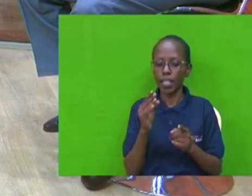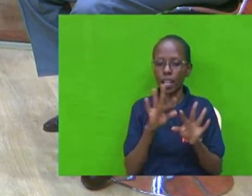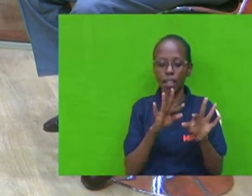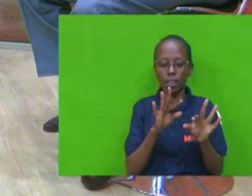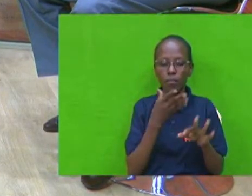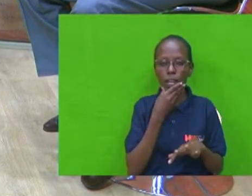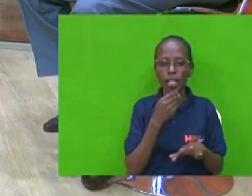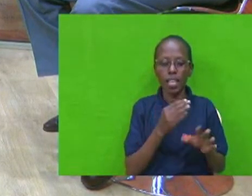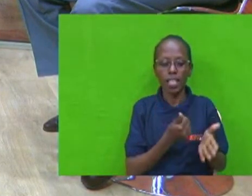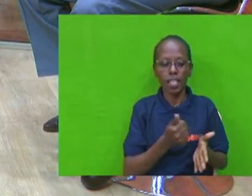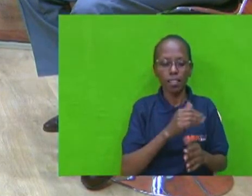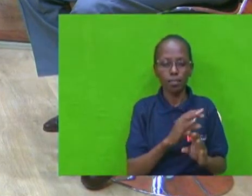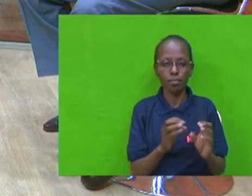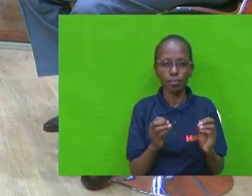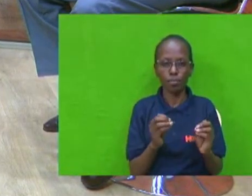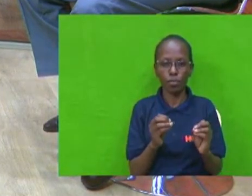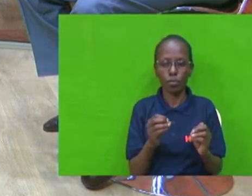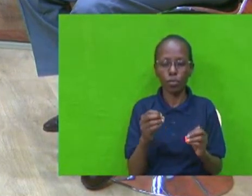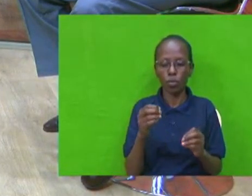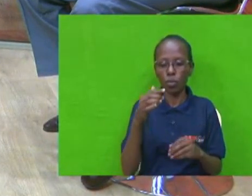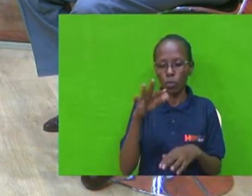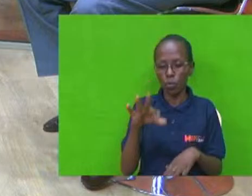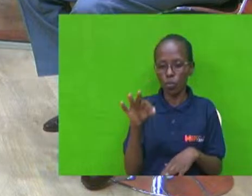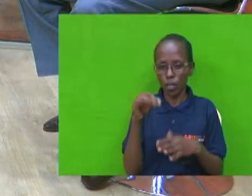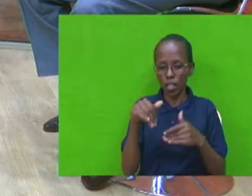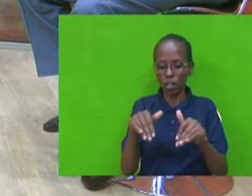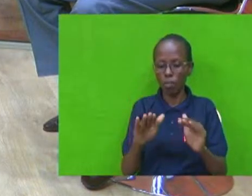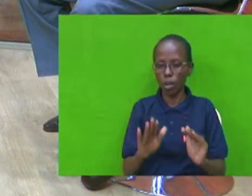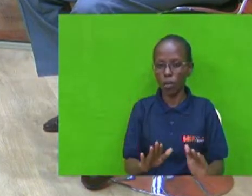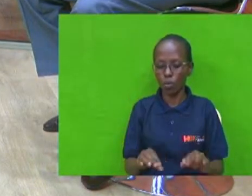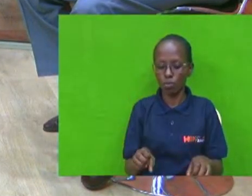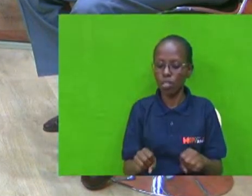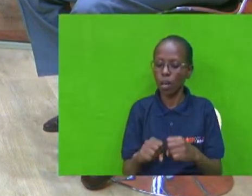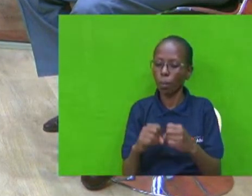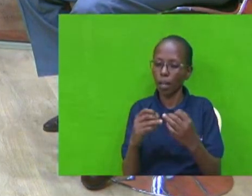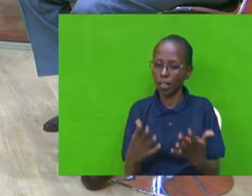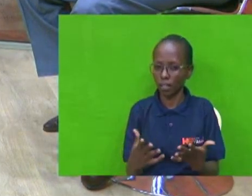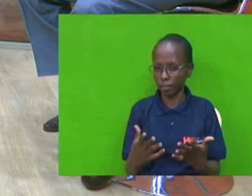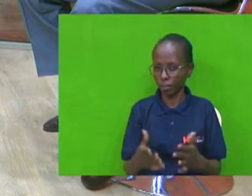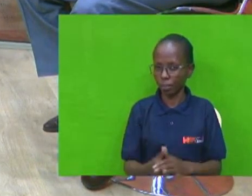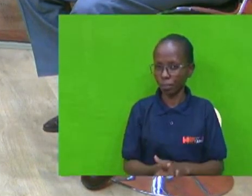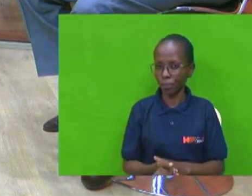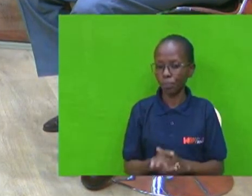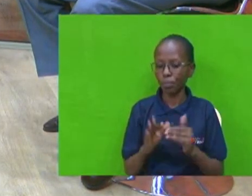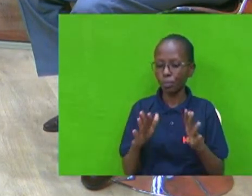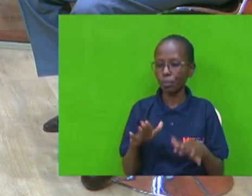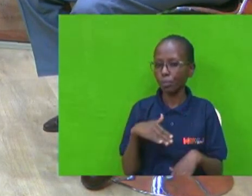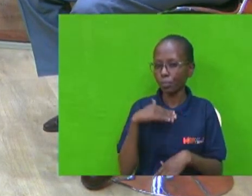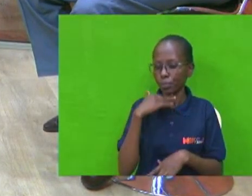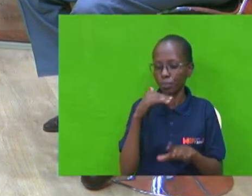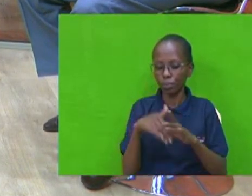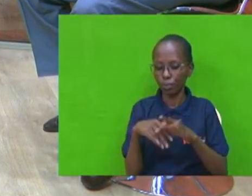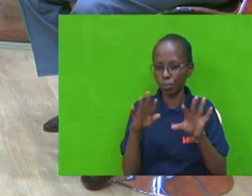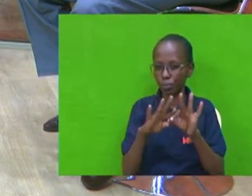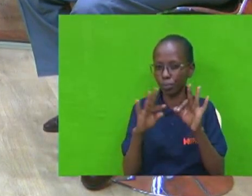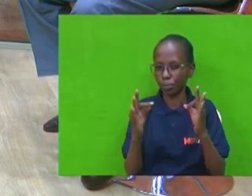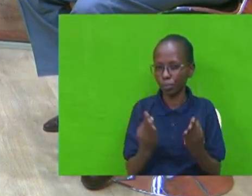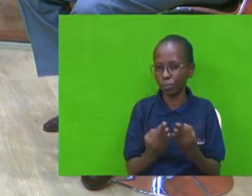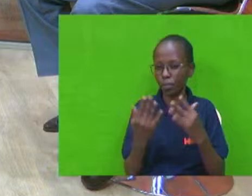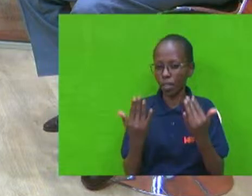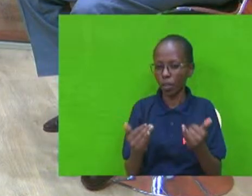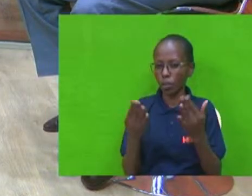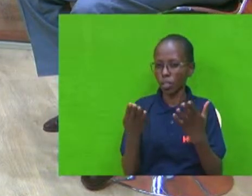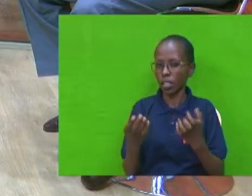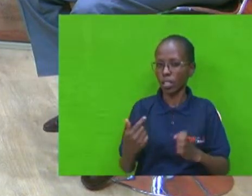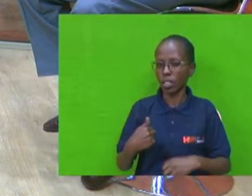kuna siku ambayo pengine kuna mazishi yanatendeka mtu ankufa kwa katika familia. Sasa